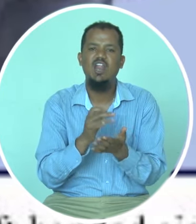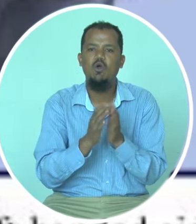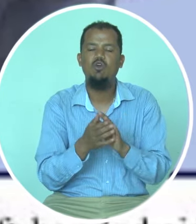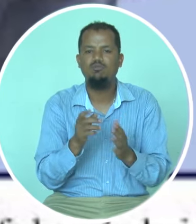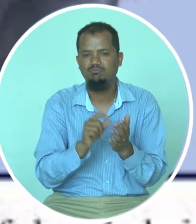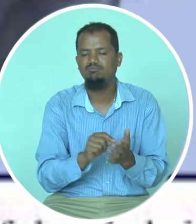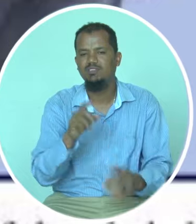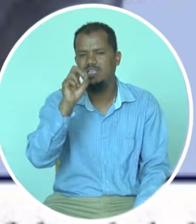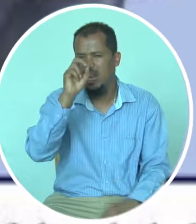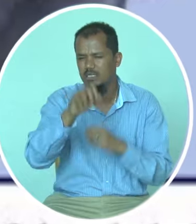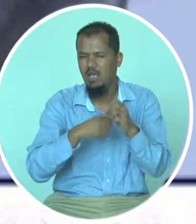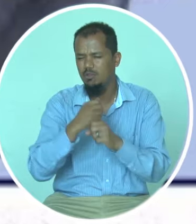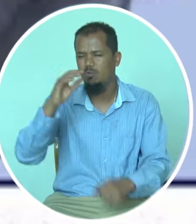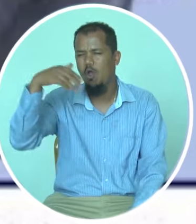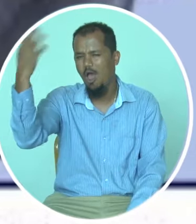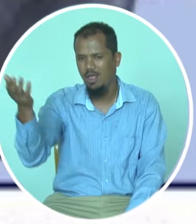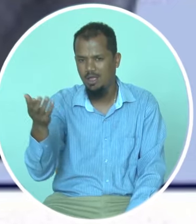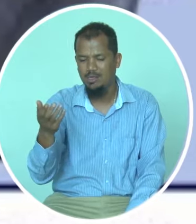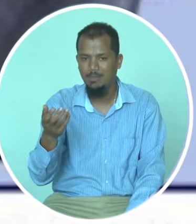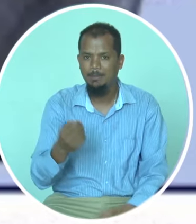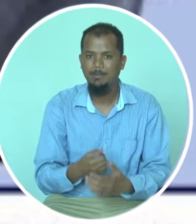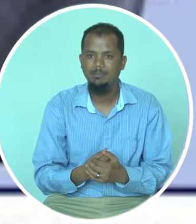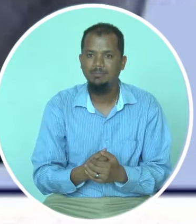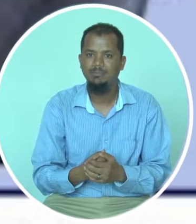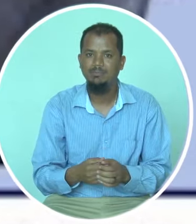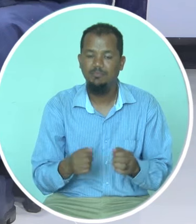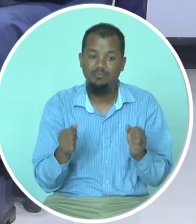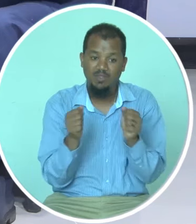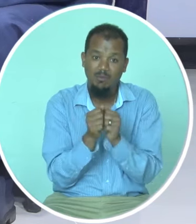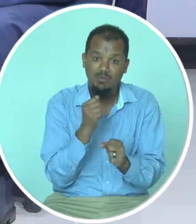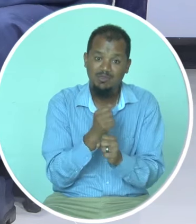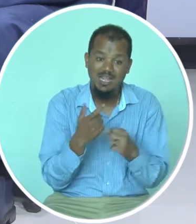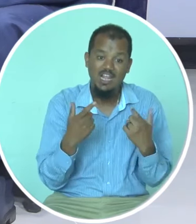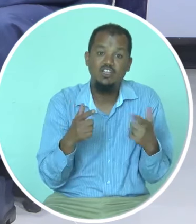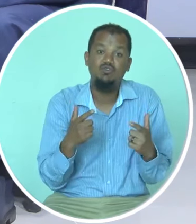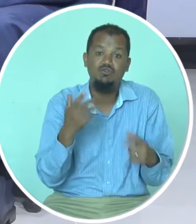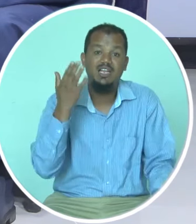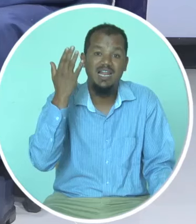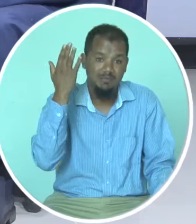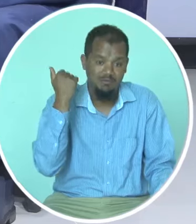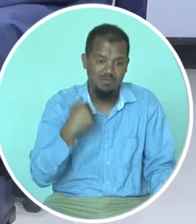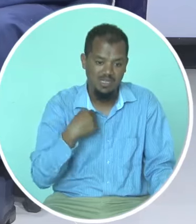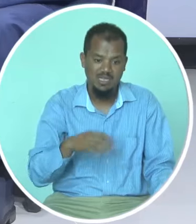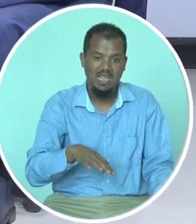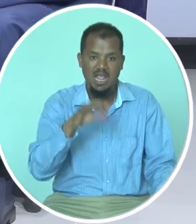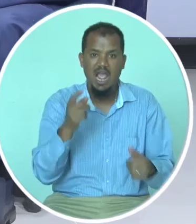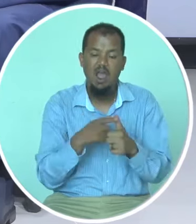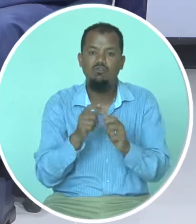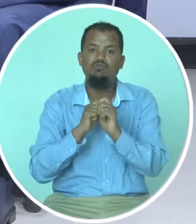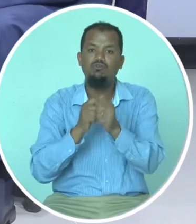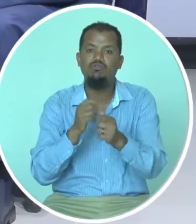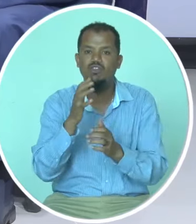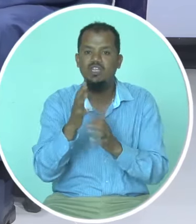የታተመው ከ30 አመት በኋላ ማለት እና አብሮ የመስራት እድሉ ስለነበረኝ ካገኘሁት አንዱ